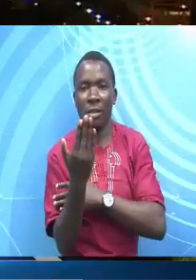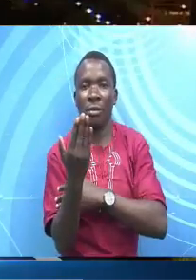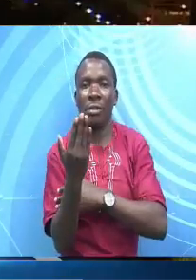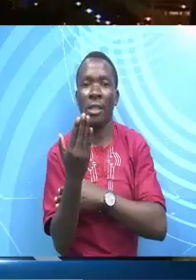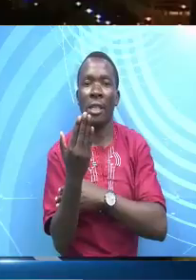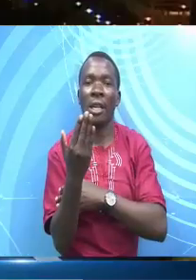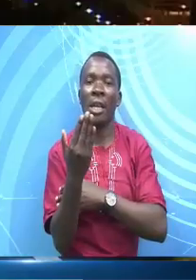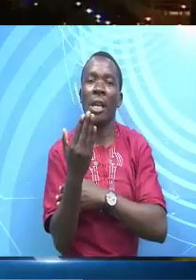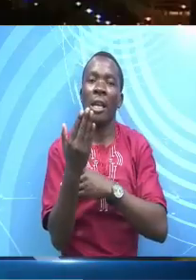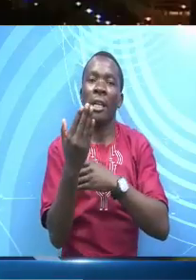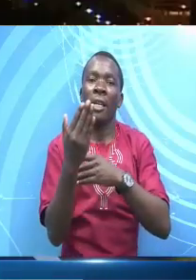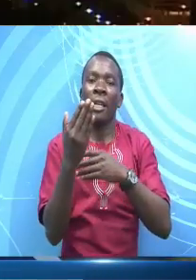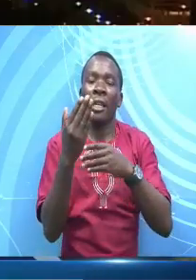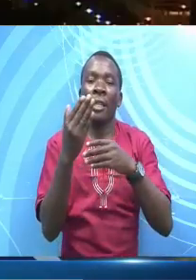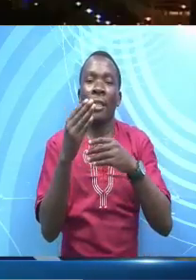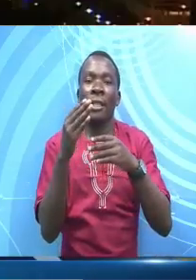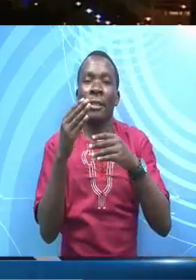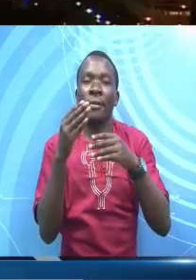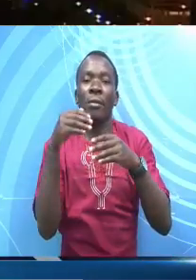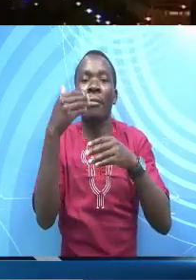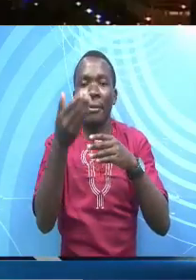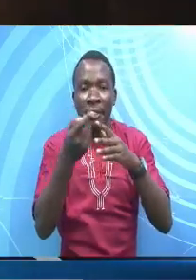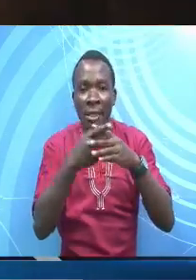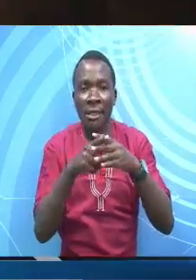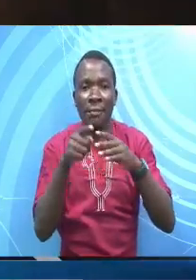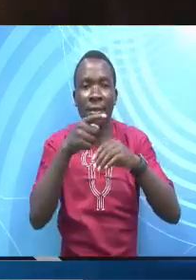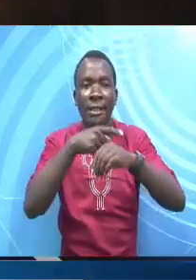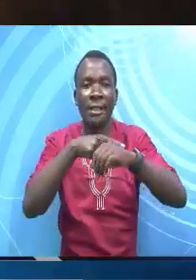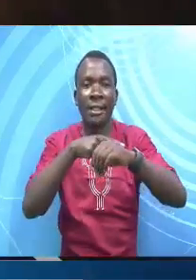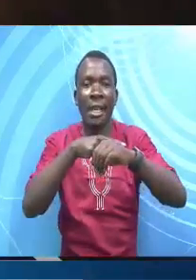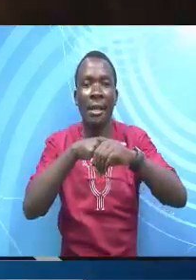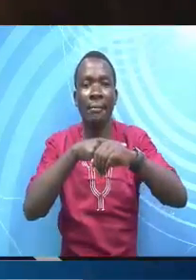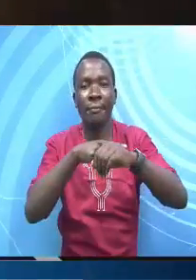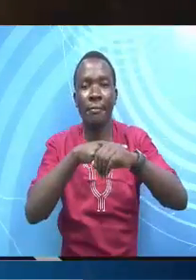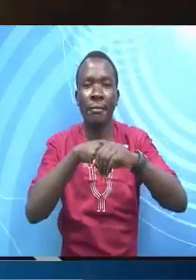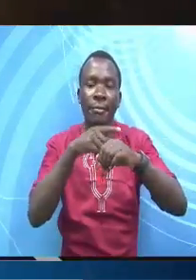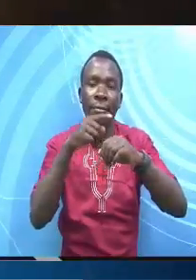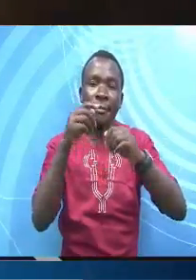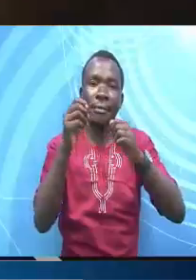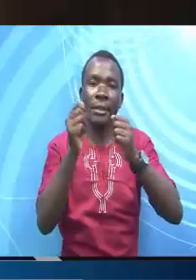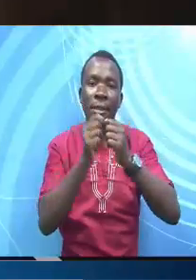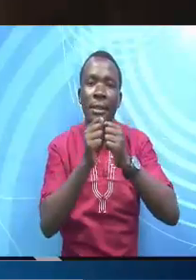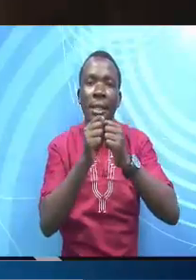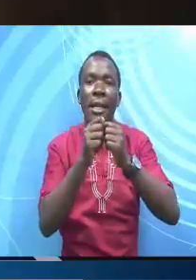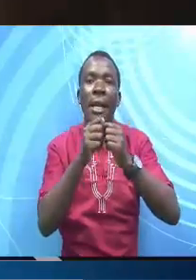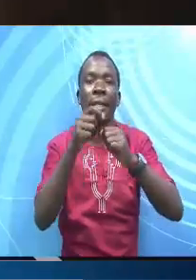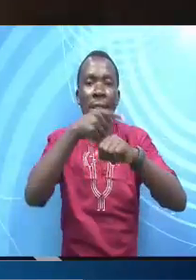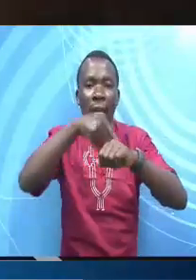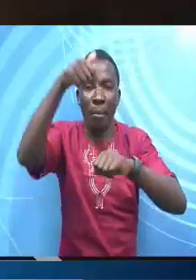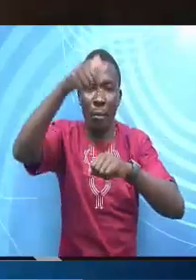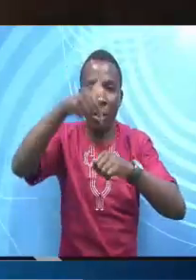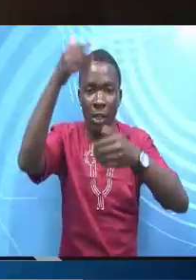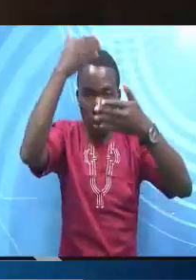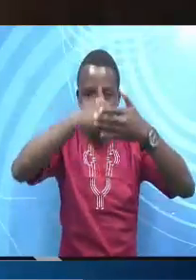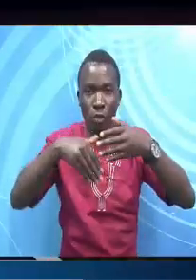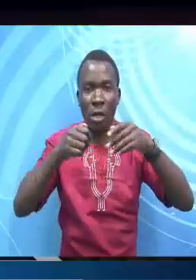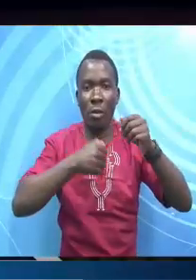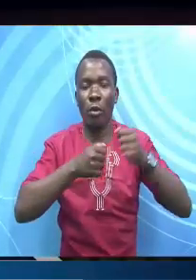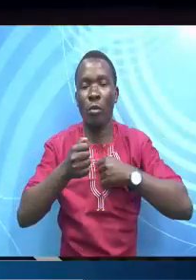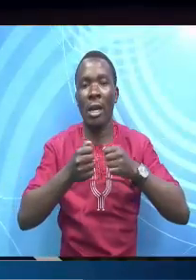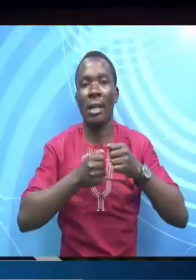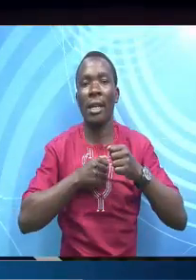Biden buzahira saa 6 zuzuye zaho, bizaba ari ku isaha y'5 z'ijoro ku muhima hano mu Rwanda. Uwo munsi ugorobye